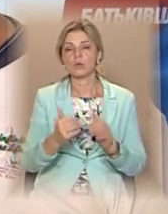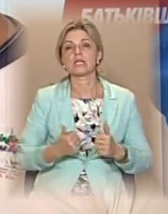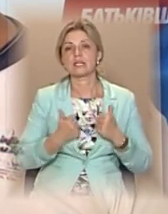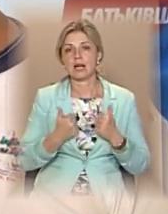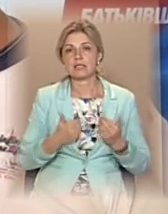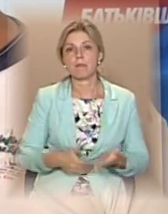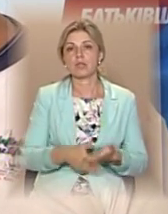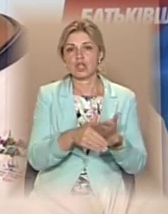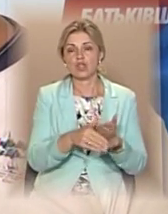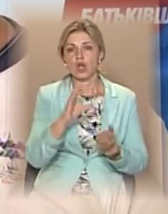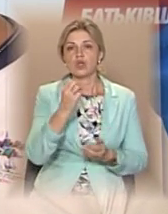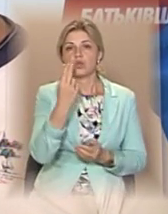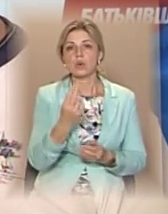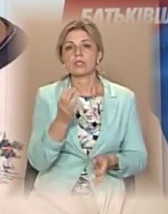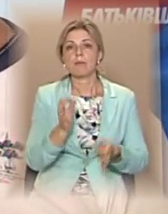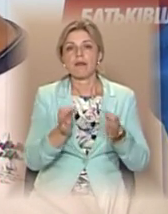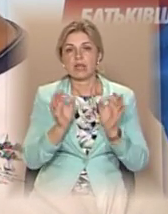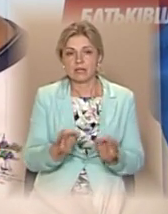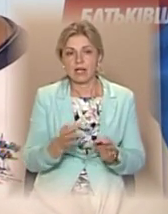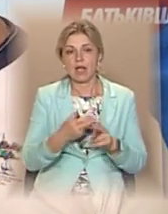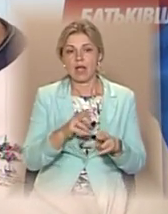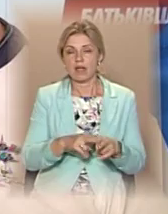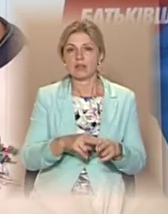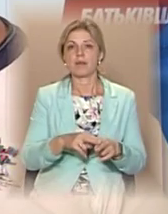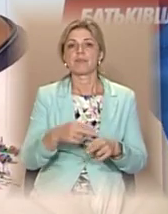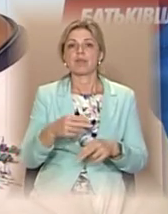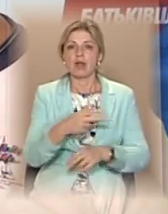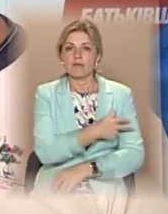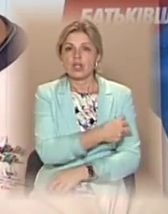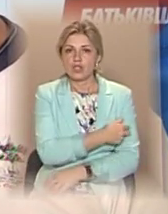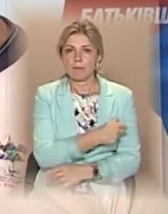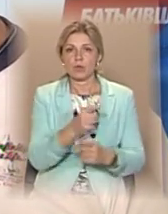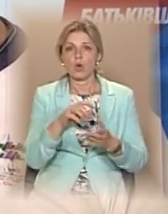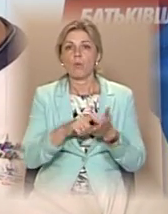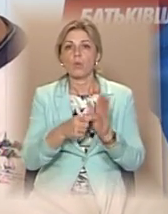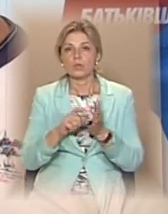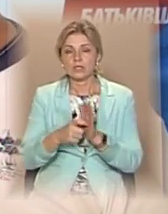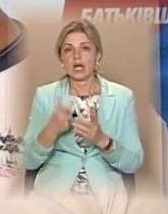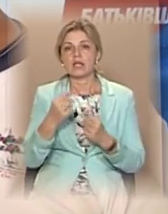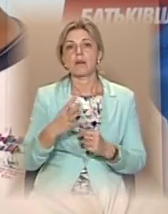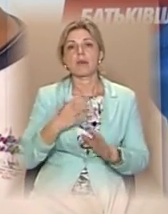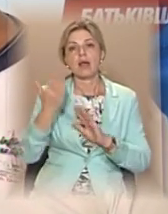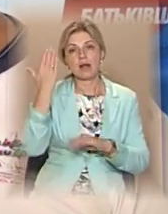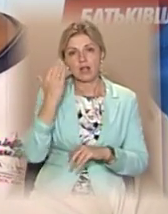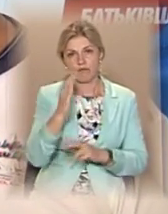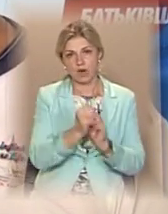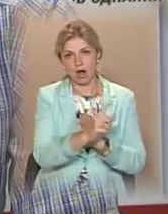поддерживать, вопросов социальной справедливости. Это сегодня фельдшерско-акушерские пункты, которые были в свое время в каждом селе. Это те скорые помощи.